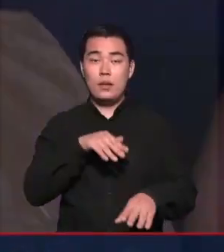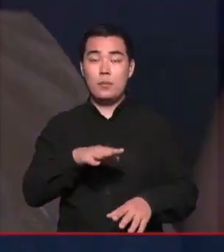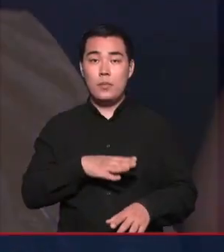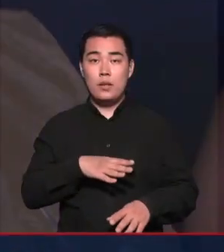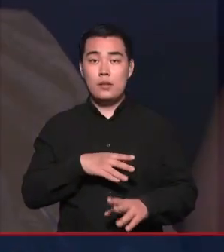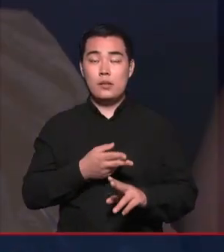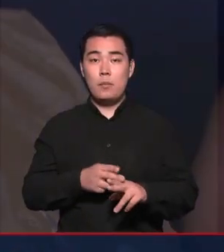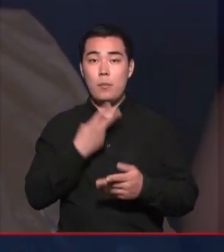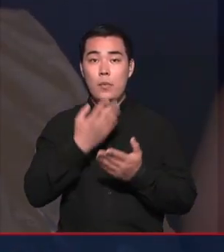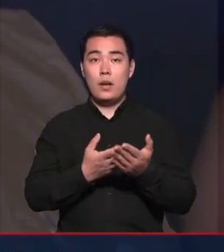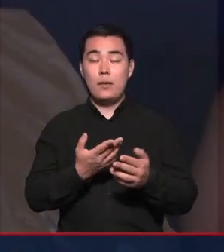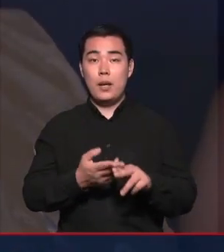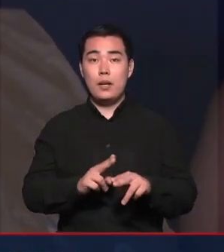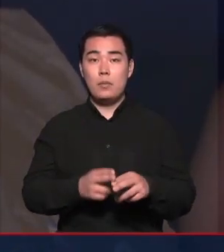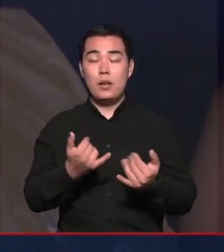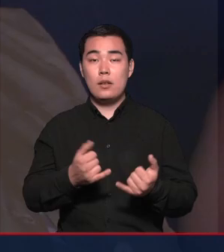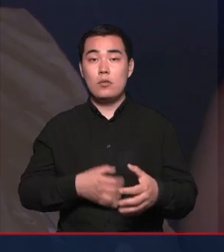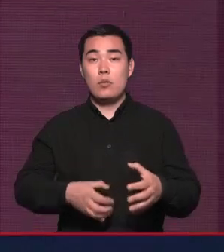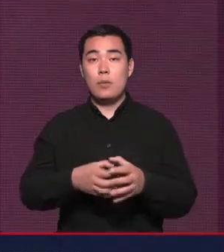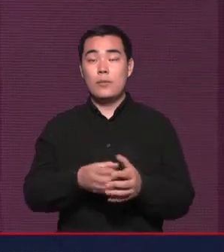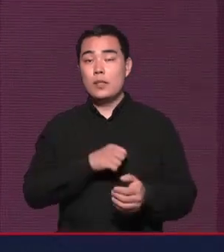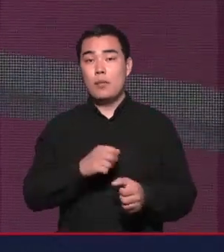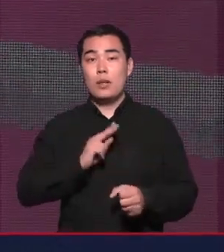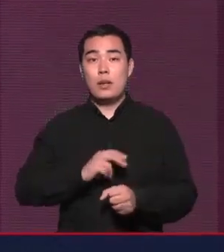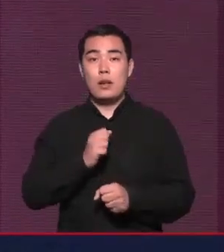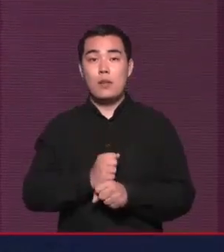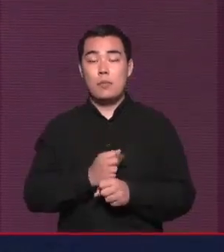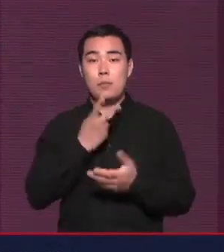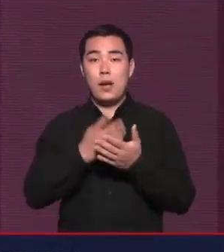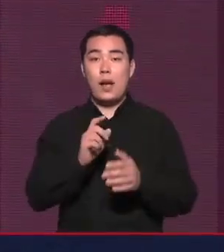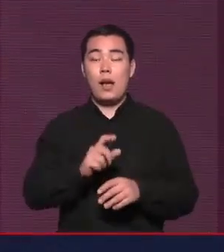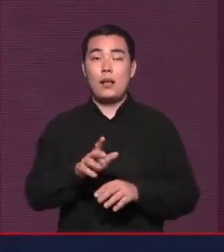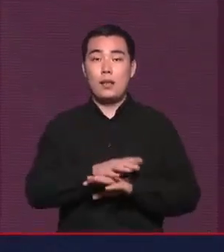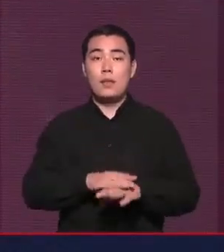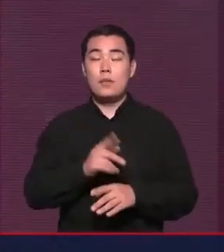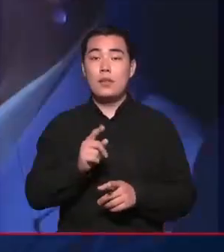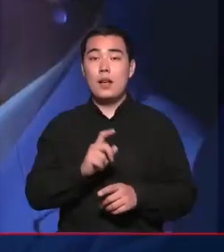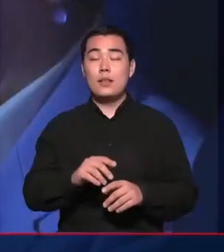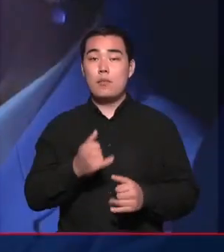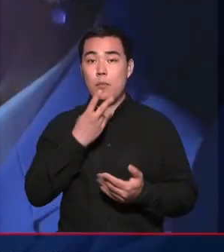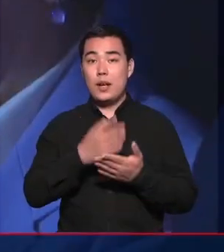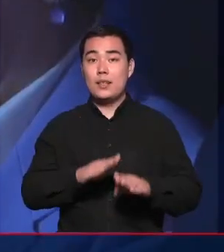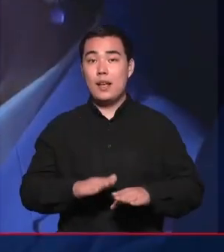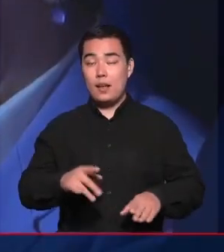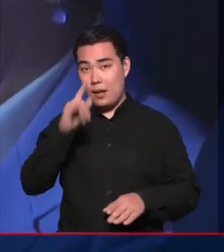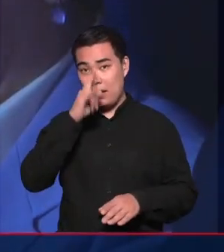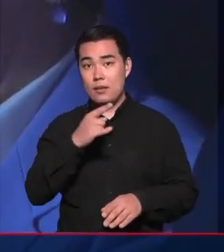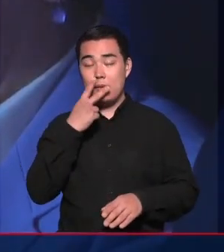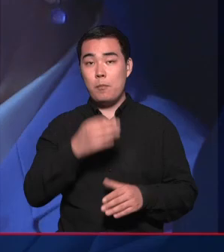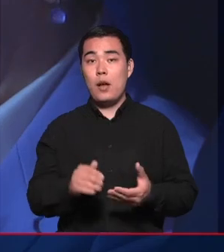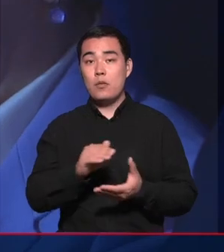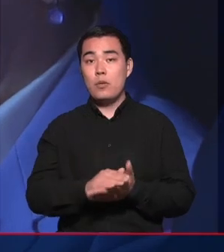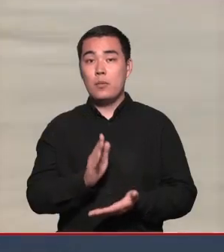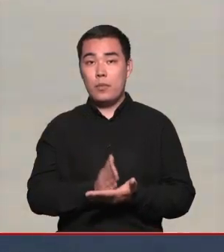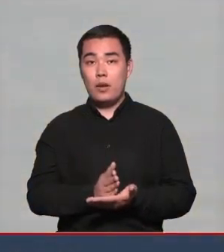тартты. Содан бері шығармашылық топ туған елден жыраққа кеткен жеткіншектерімізді әлемнің әр түкпірінен тауып қазақ көрерменіне таныстырып